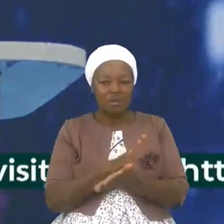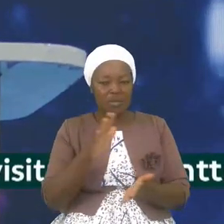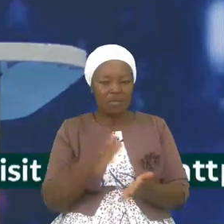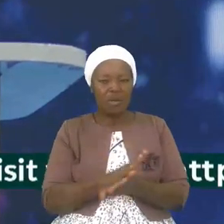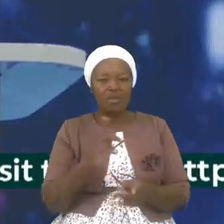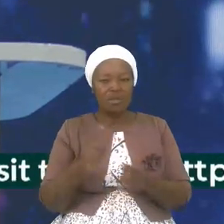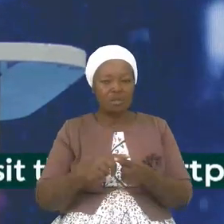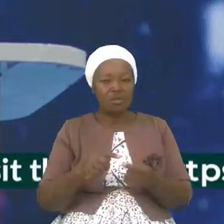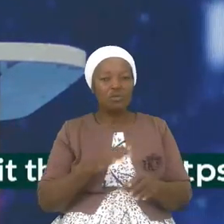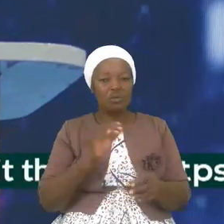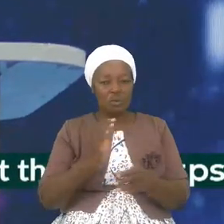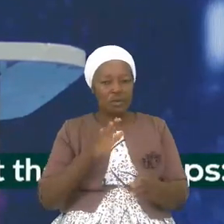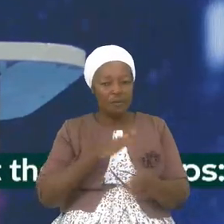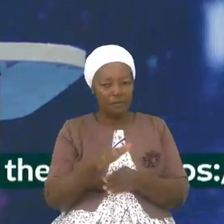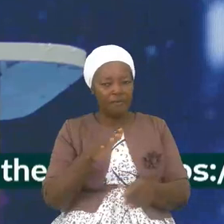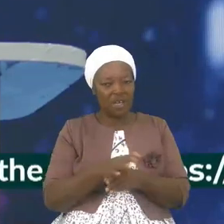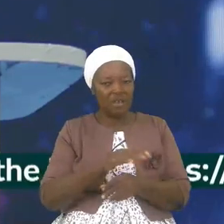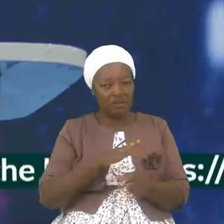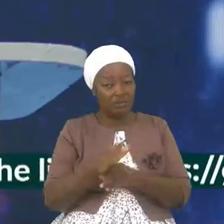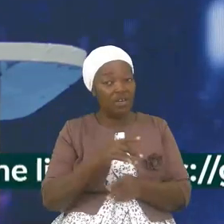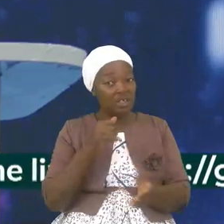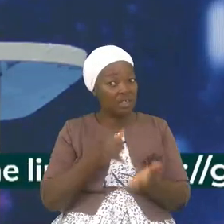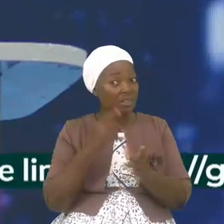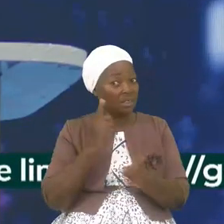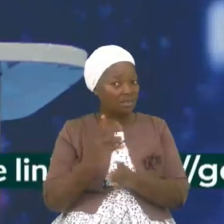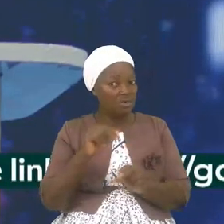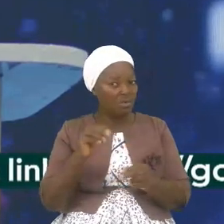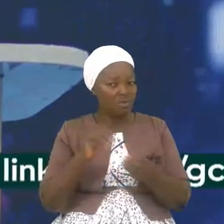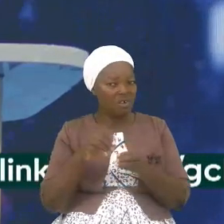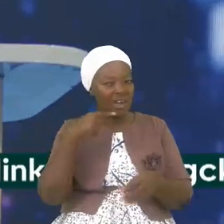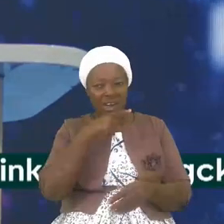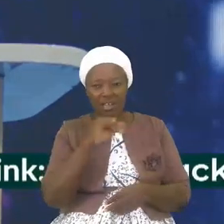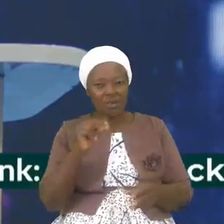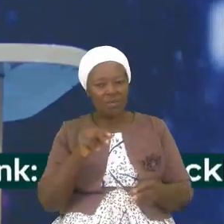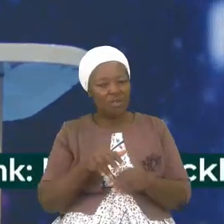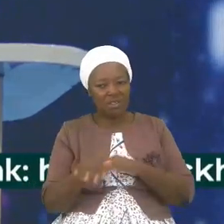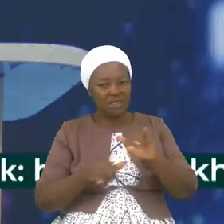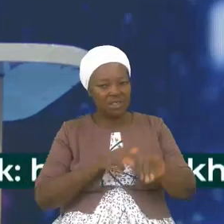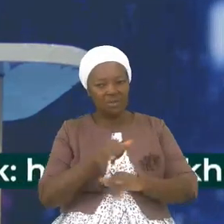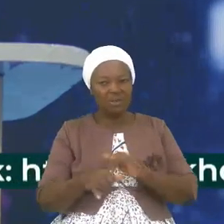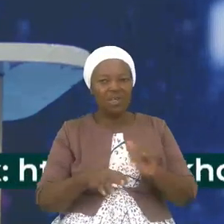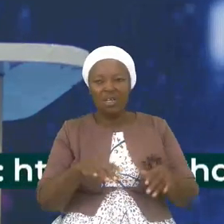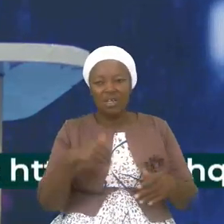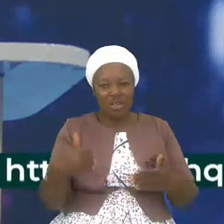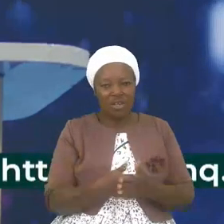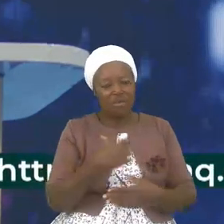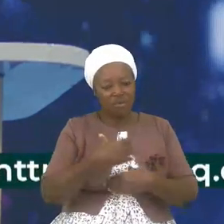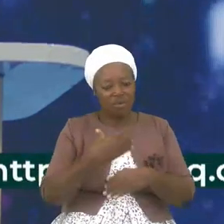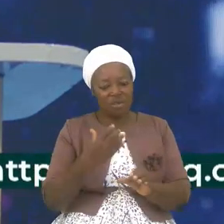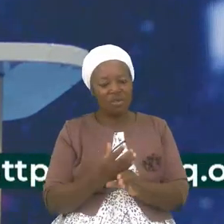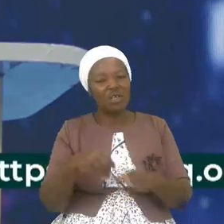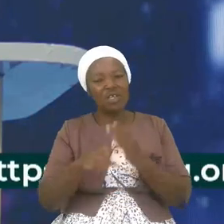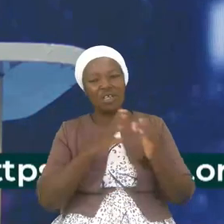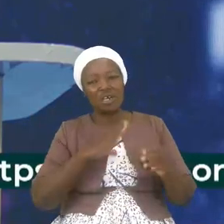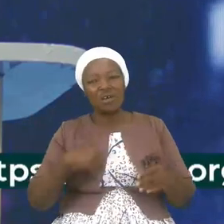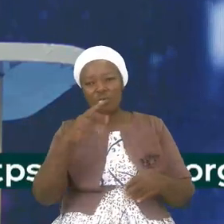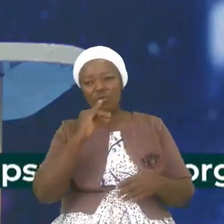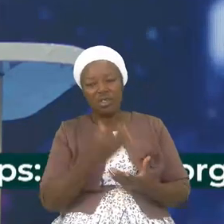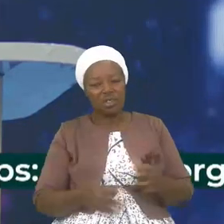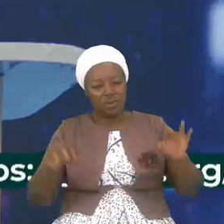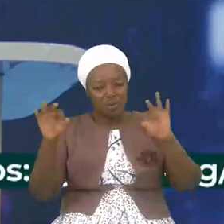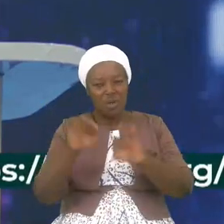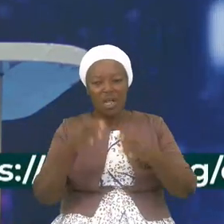une fiche, un formulaire à remplir. Remplissez correctement, plus de mensonges, plus de tromperies. Une nouvelle créature en Christ qui est